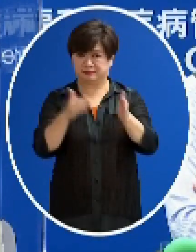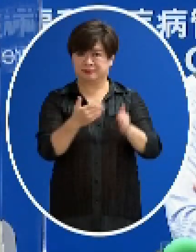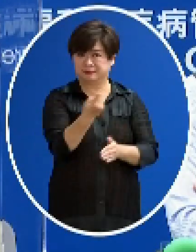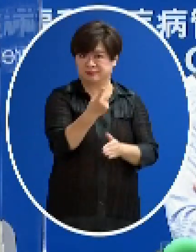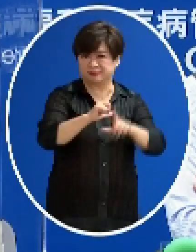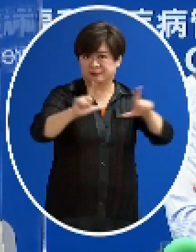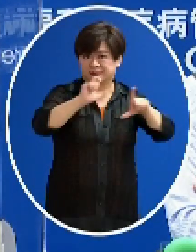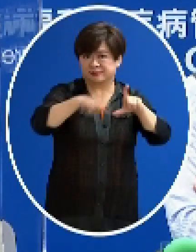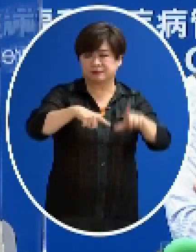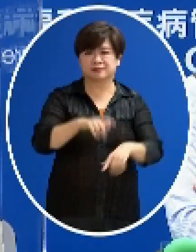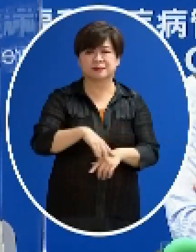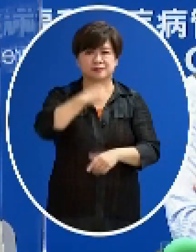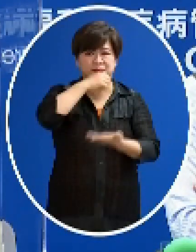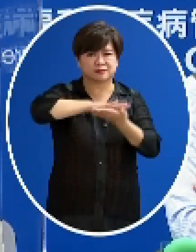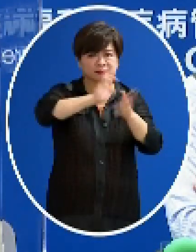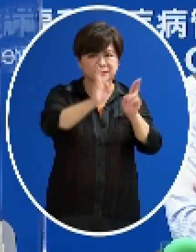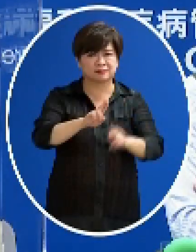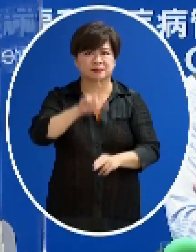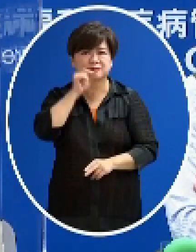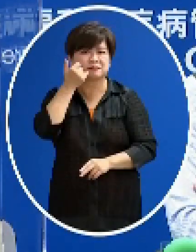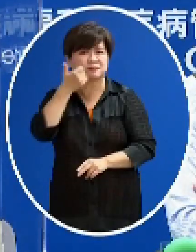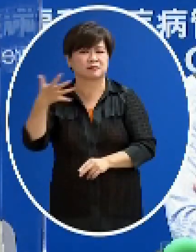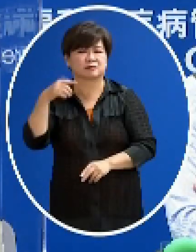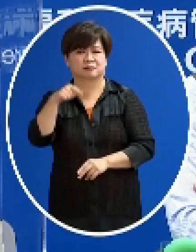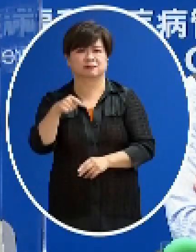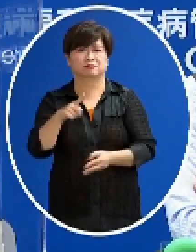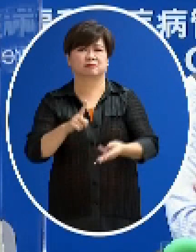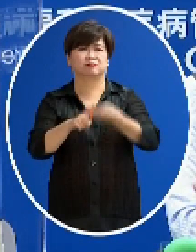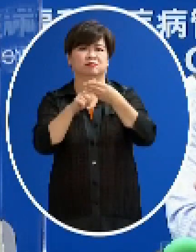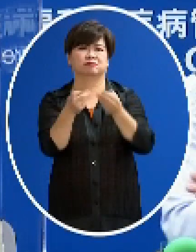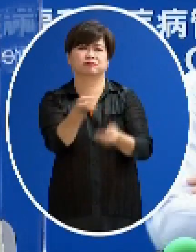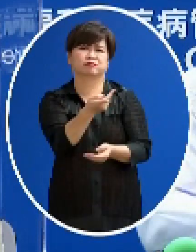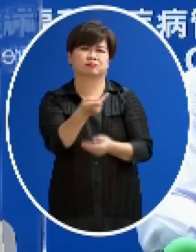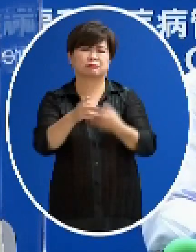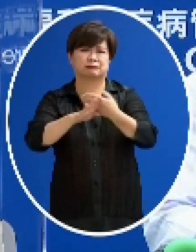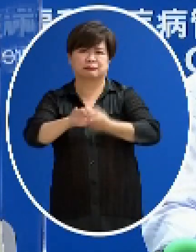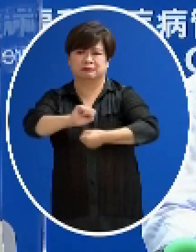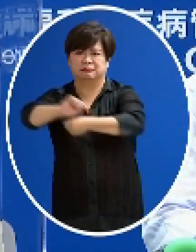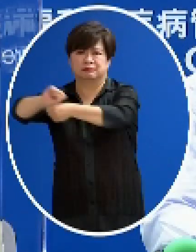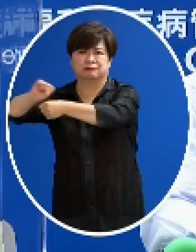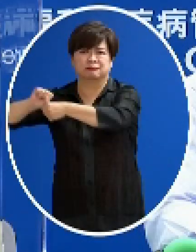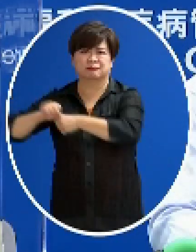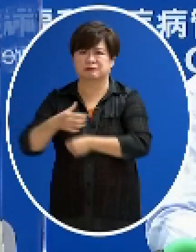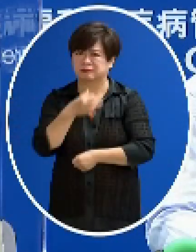鸿海这样的一个专案为主。好，确实太多的话也会